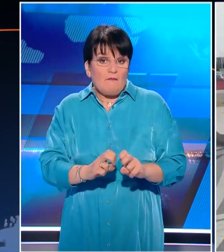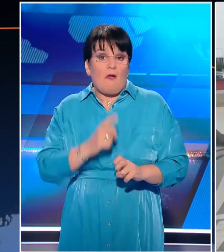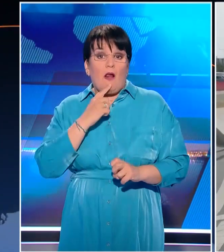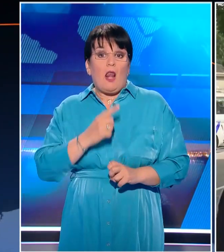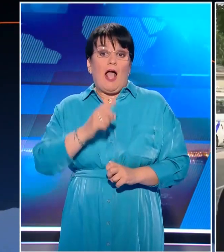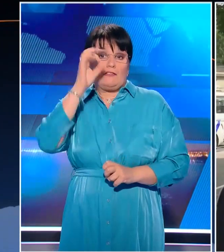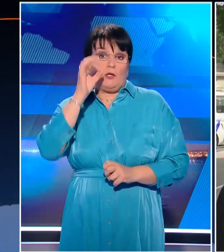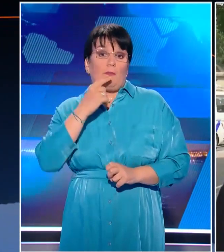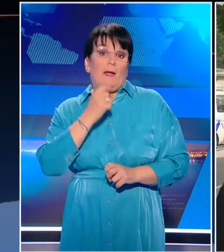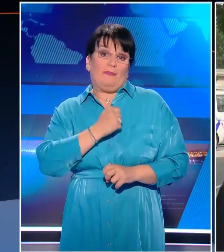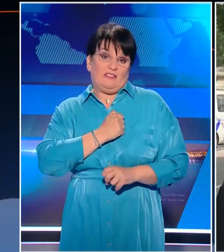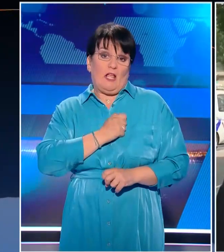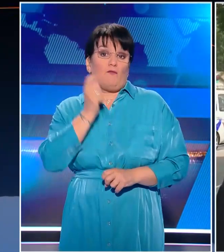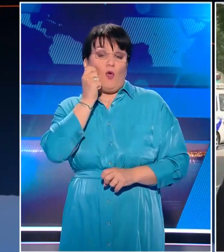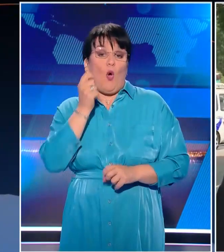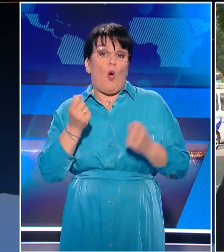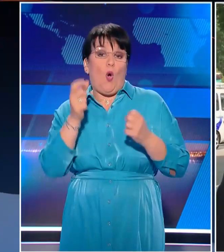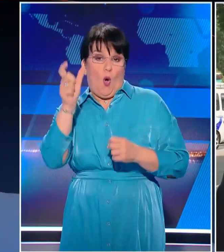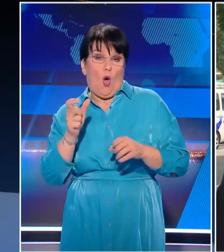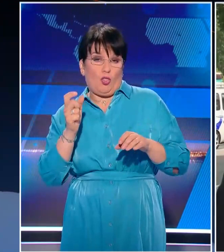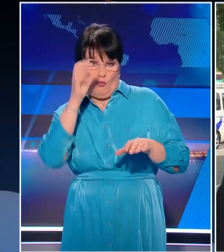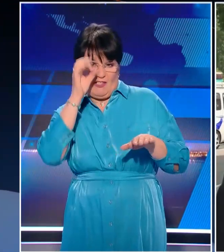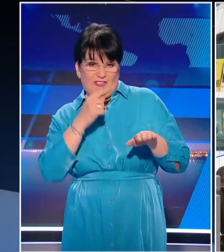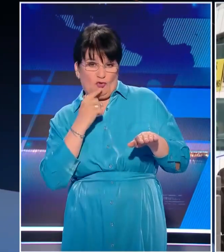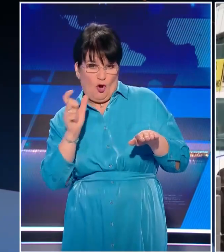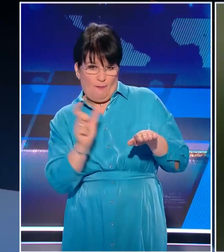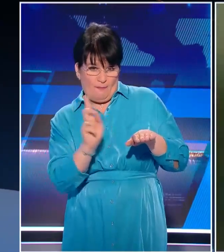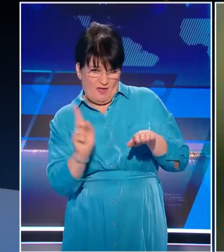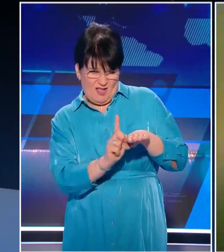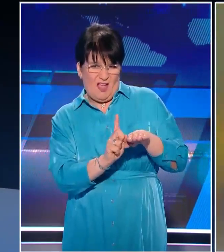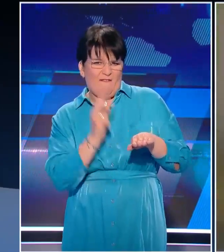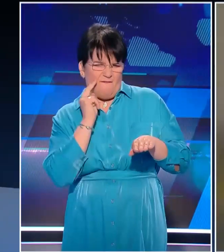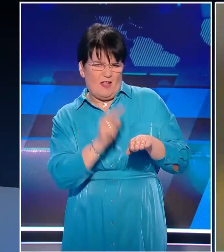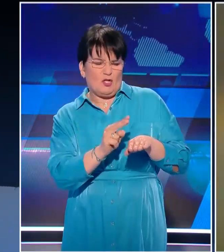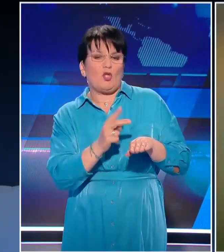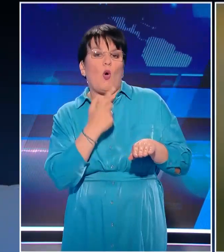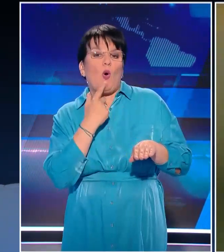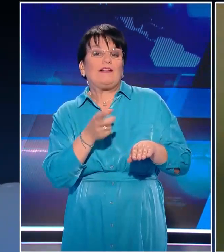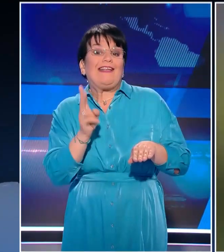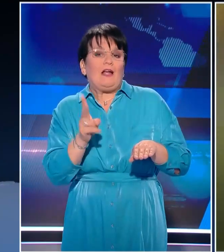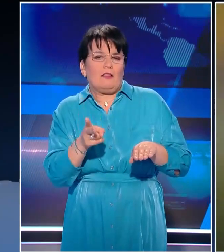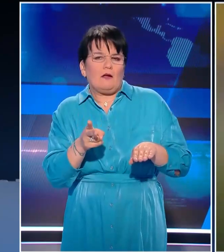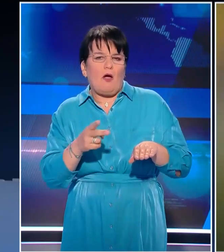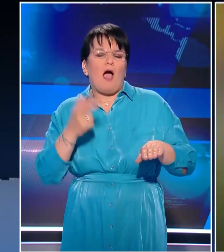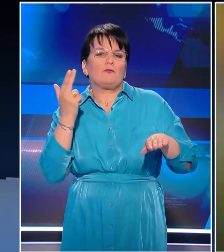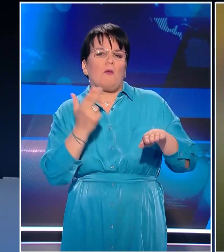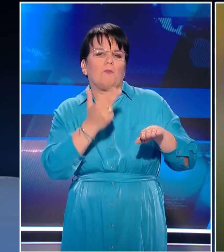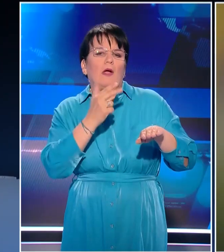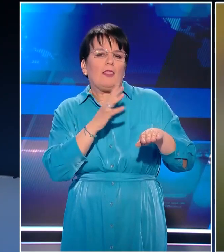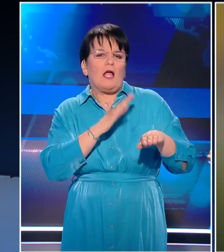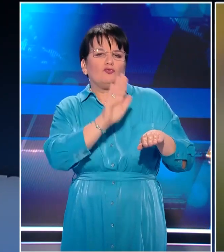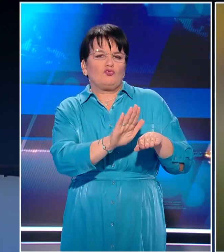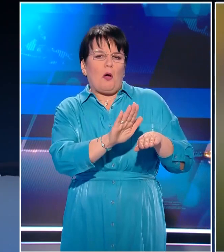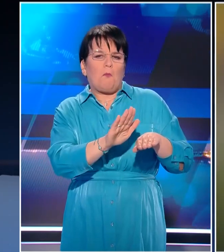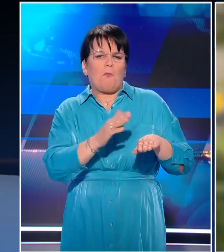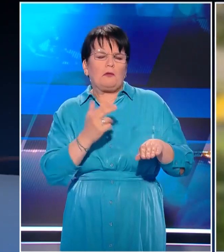police's original version of events claimed that the driver tried to hit the officers, but video showed them beside the car holding the driver at gunpoint